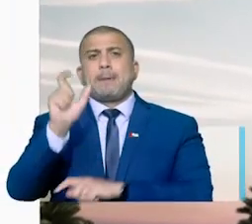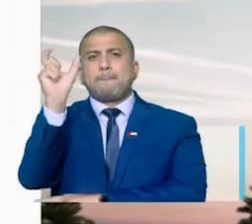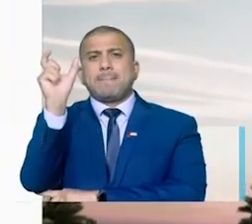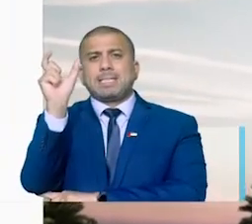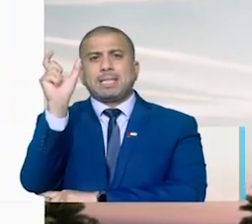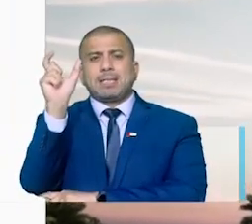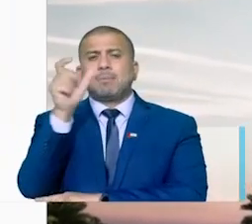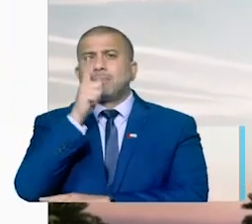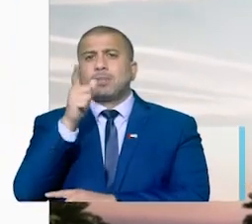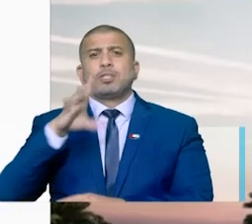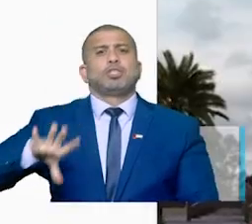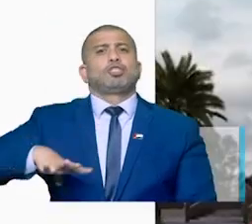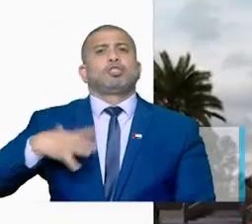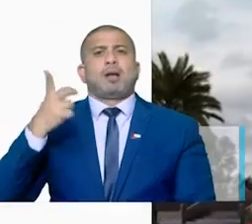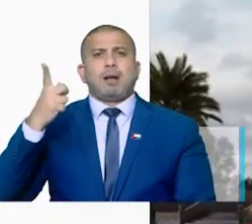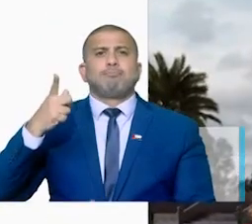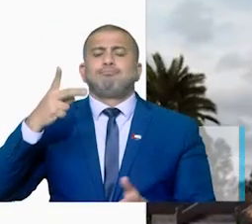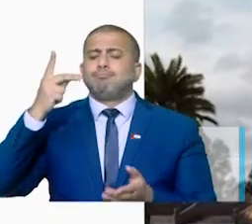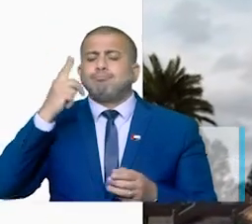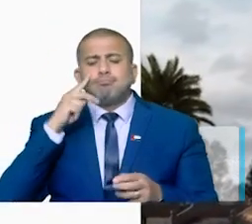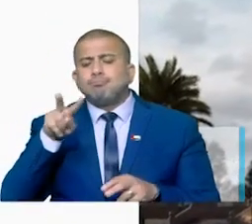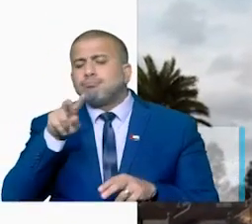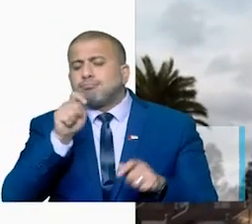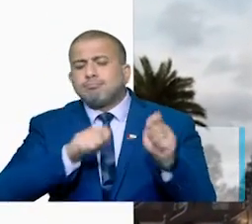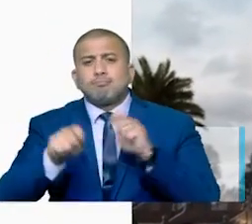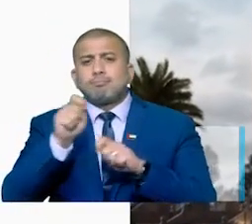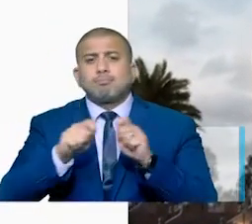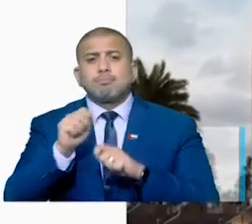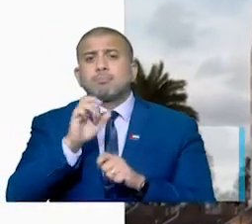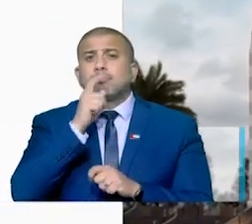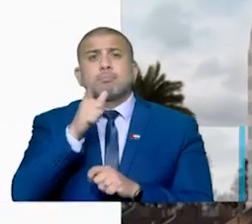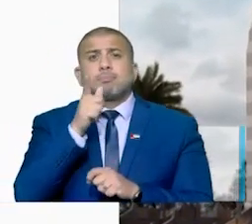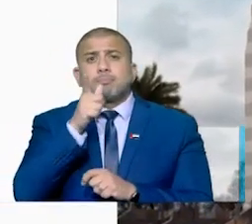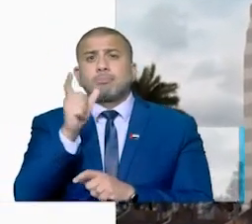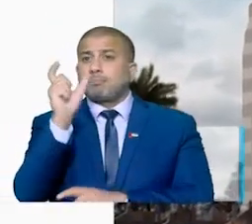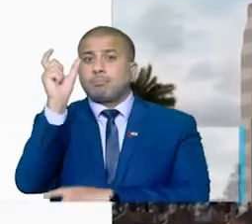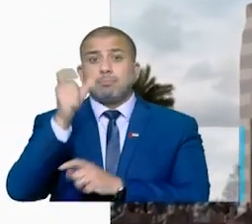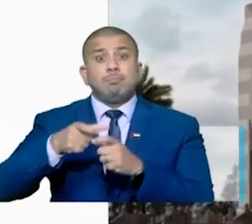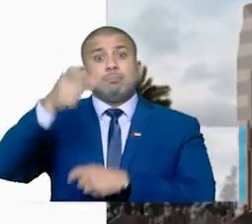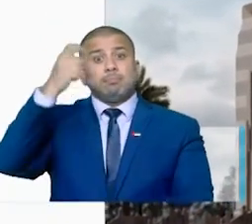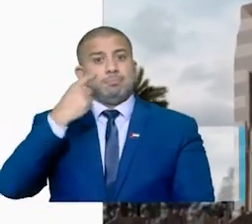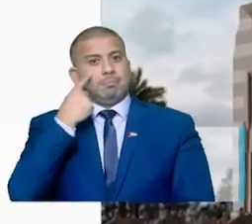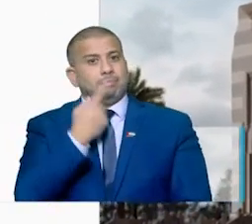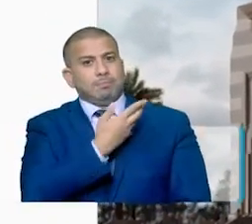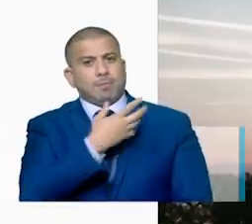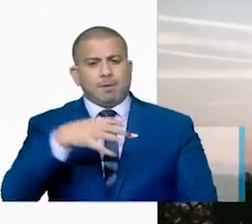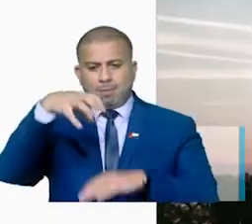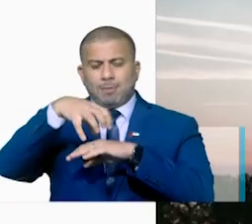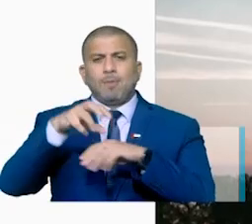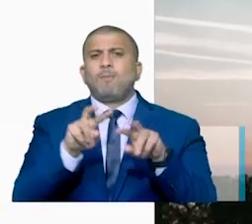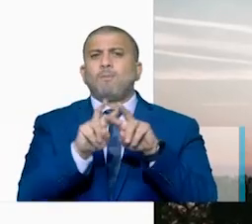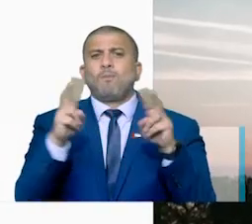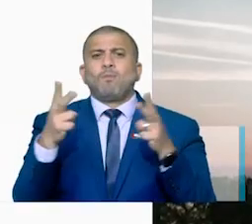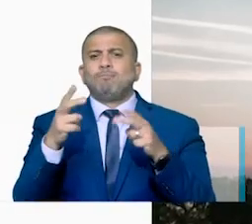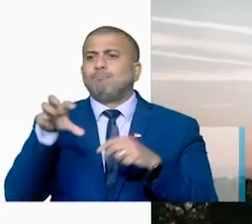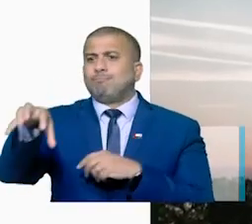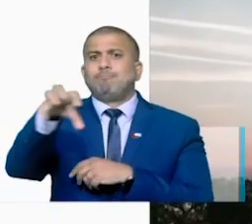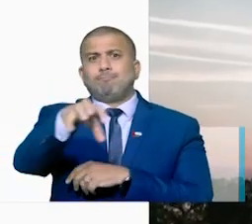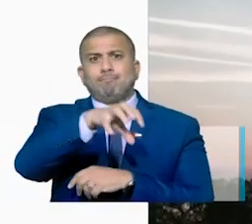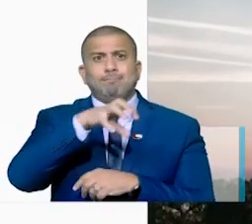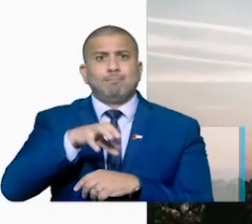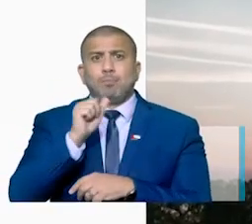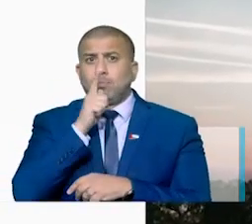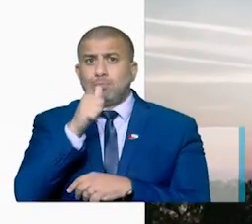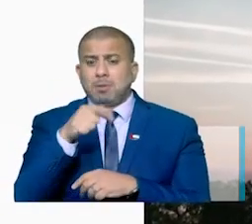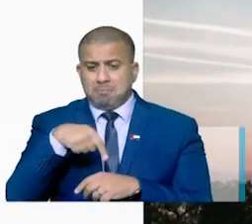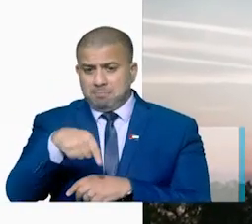تصاميم المسجد من قبل صاحب السمو حاكم الشارقه اذ يحتوي منارات عاليه وقبه ومختل المرافق حيث